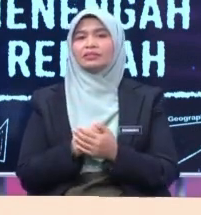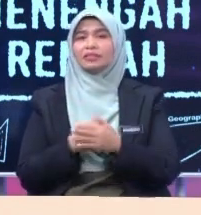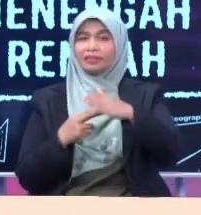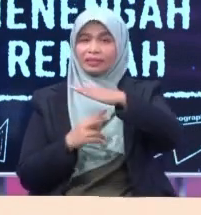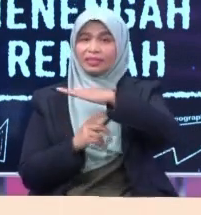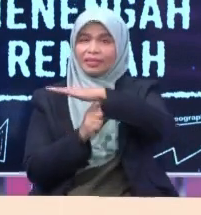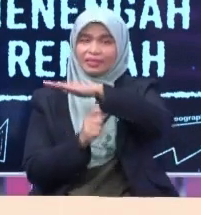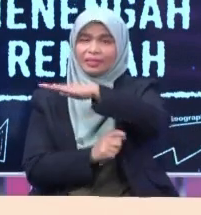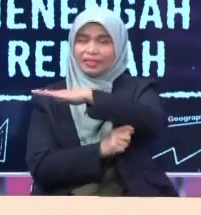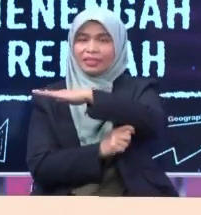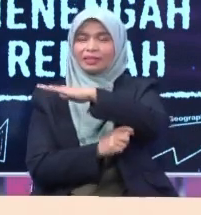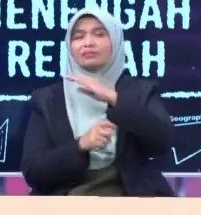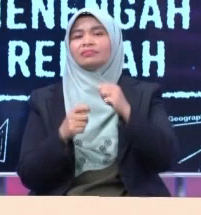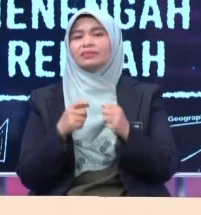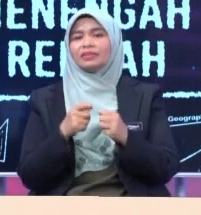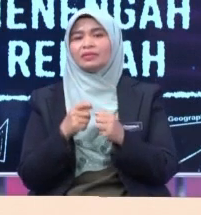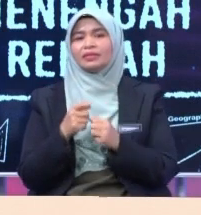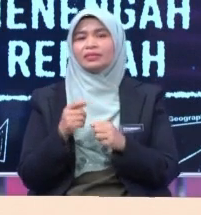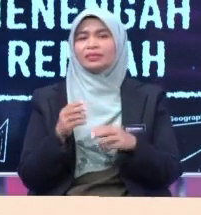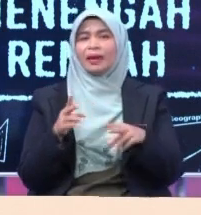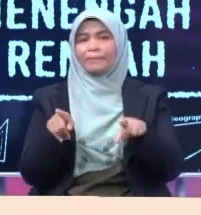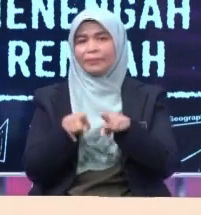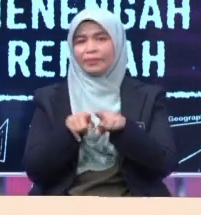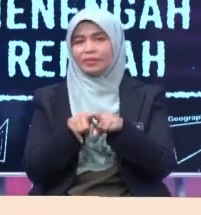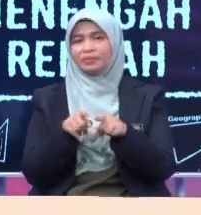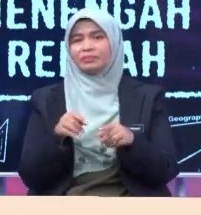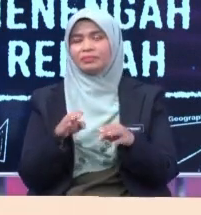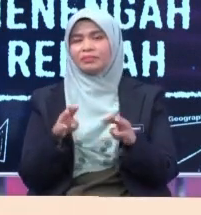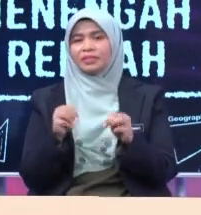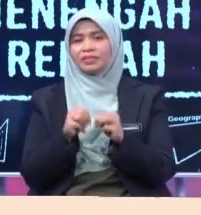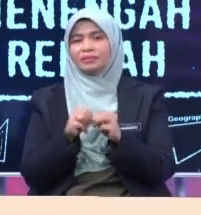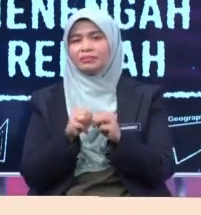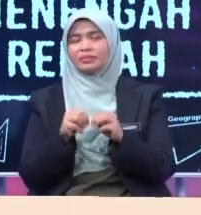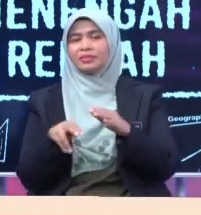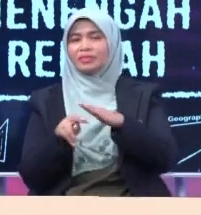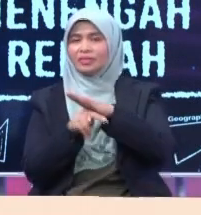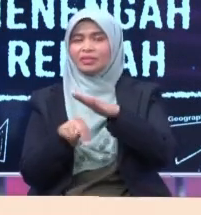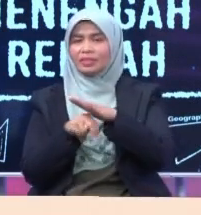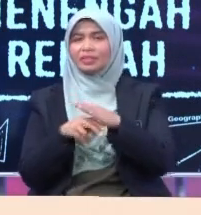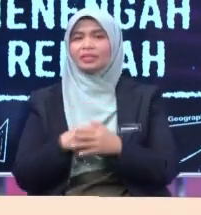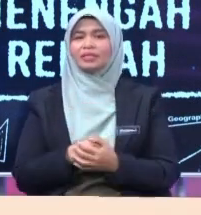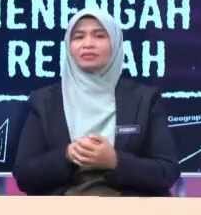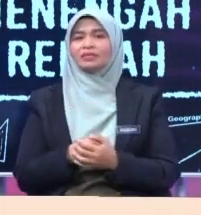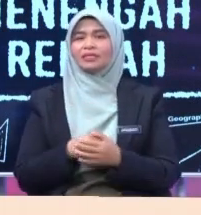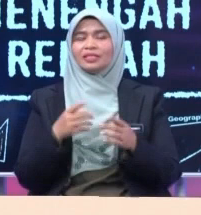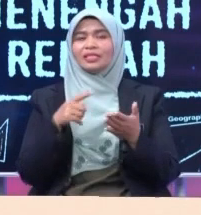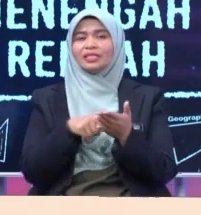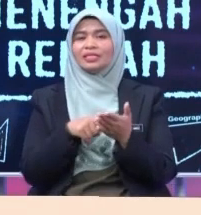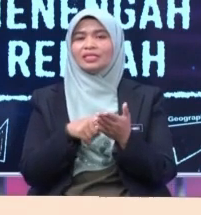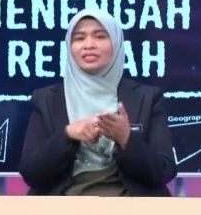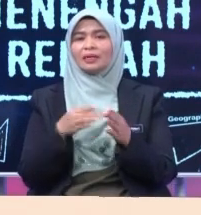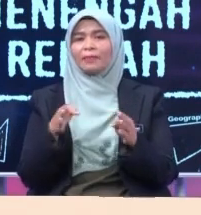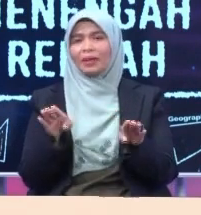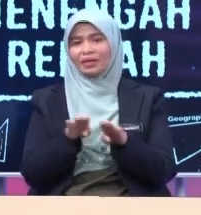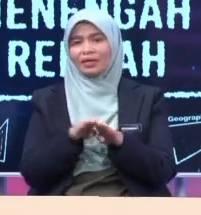Nanti Ustazah akan tunjukkan. Kita tak tahu keadaan yang sebenar macam mana kan. Sekadar sebagai pemahaman kita